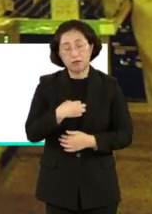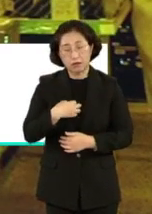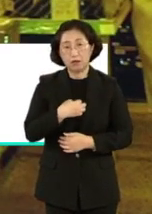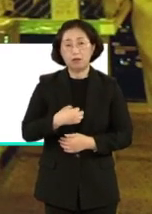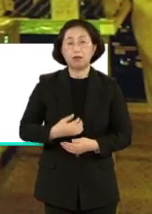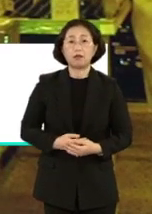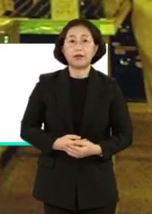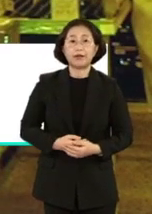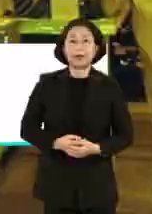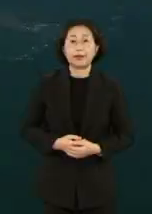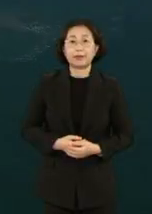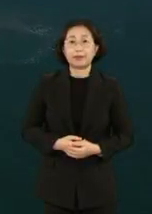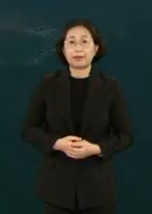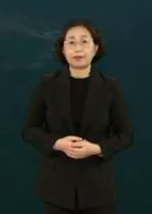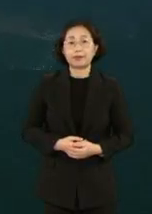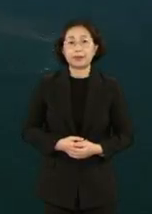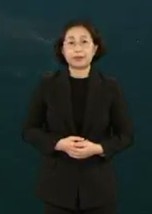기자입니다.